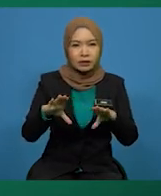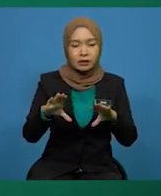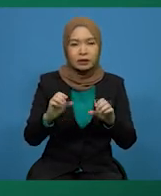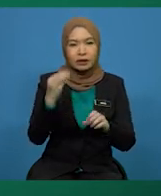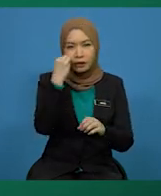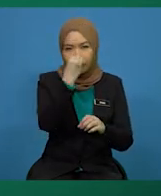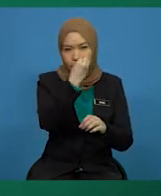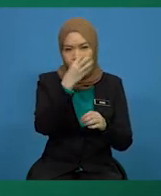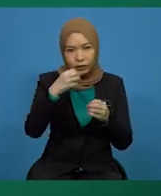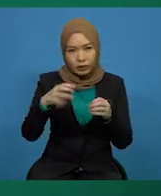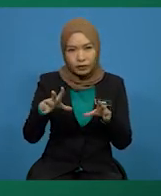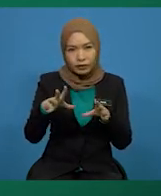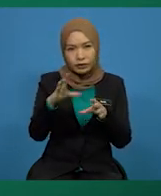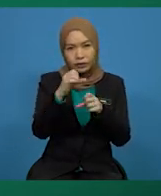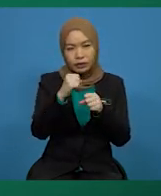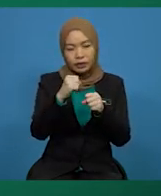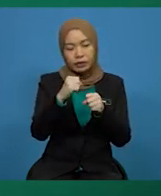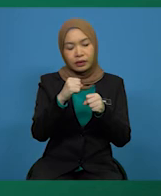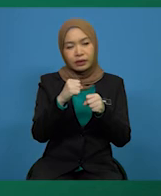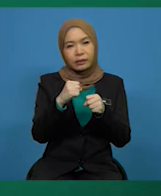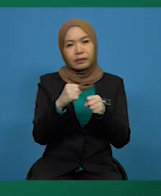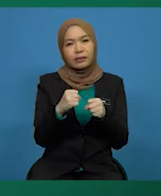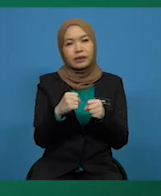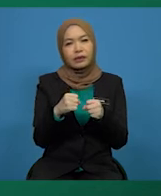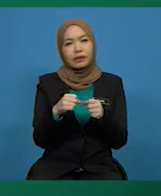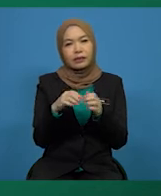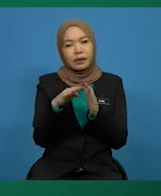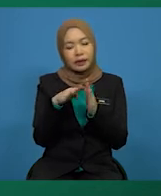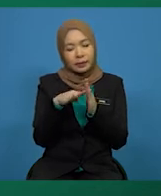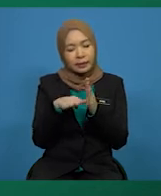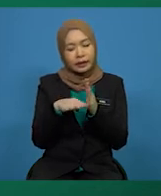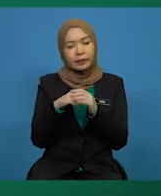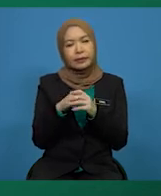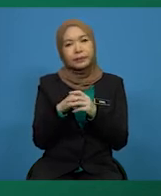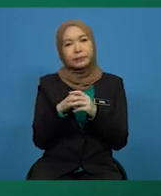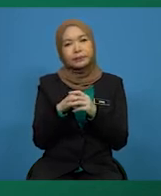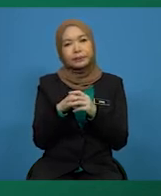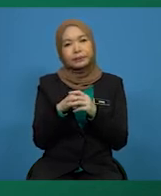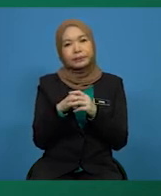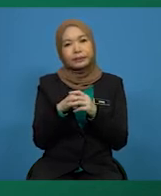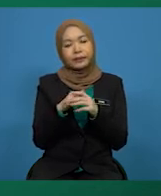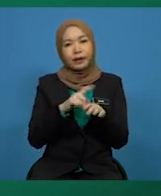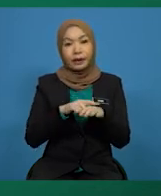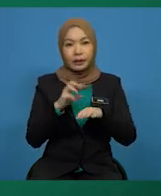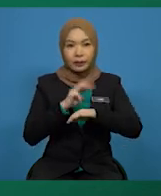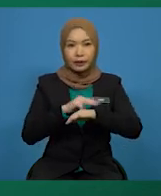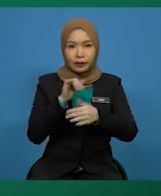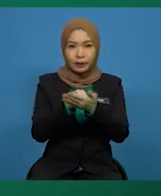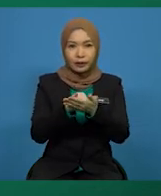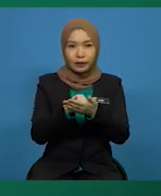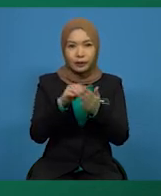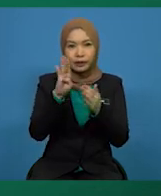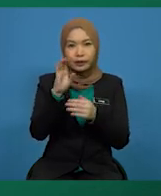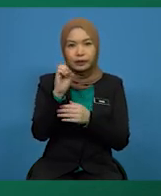kadar bunga sudah mencapai kadar yang paling minimum. Dan pada masa itu juga, harga bond